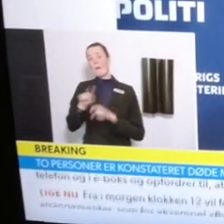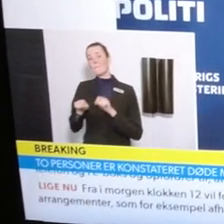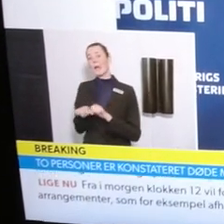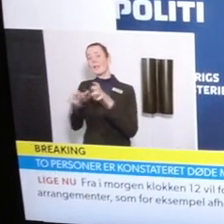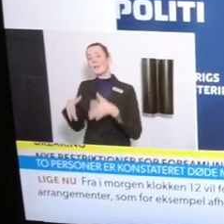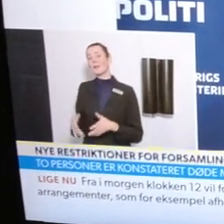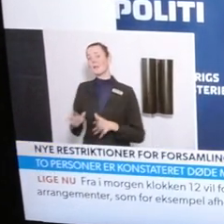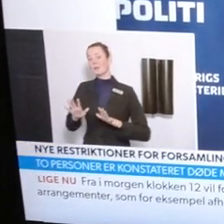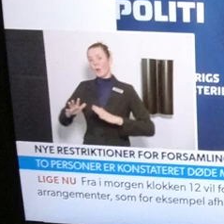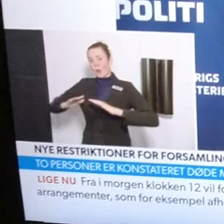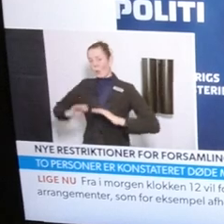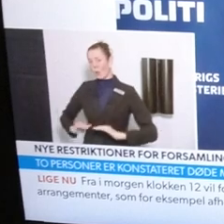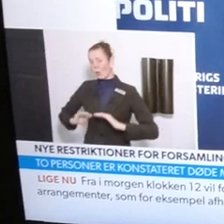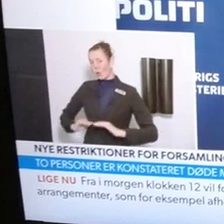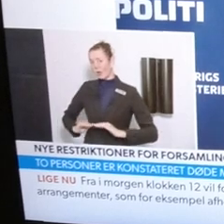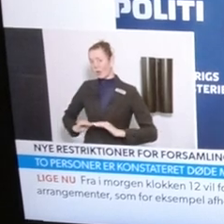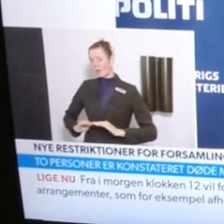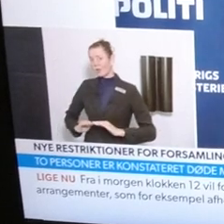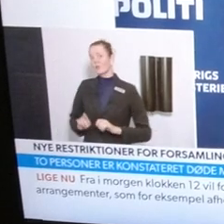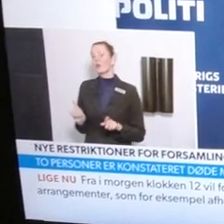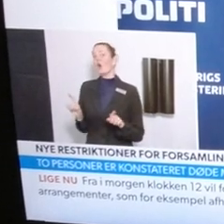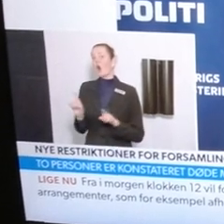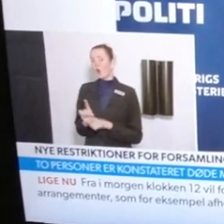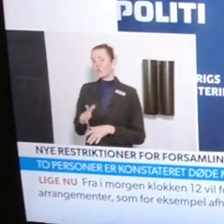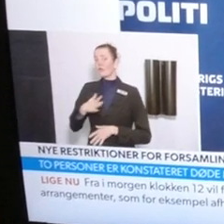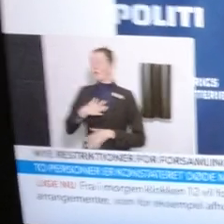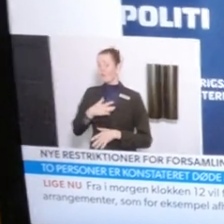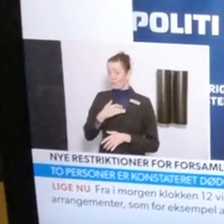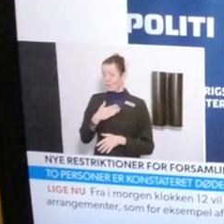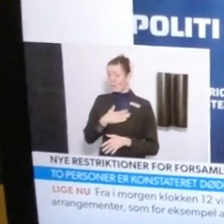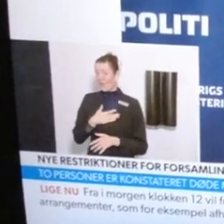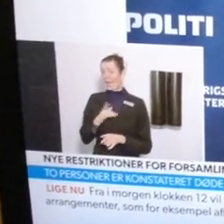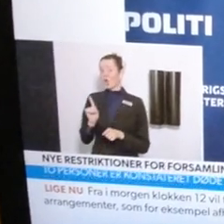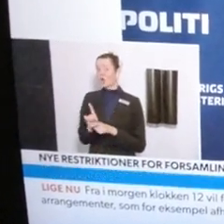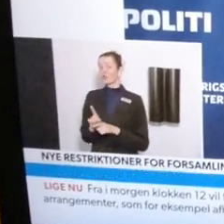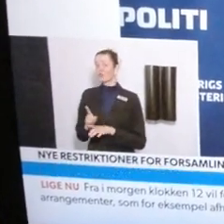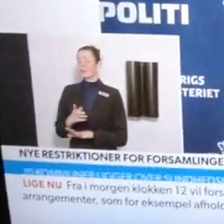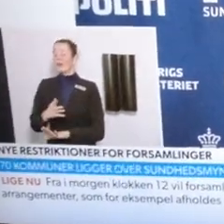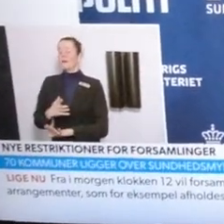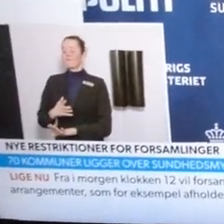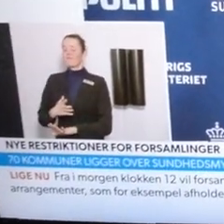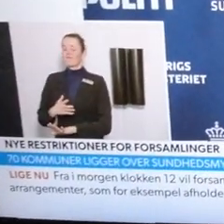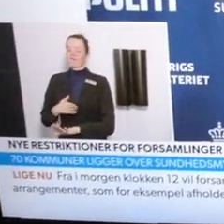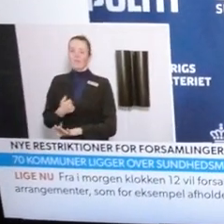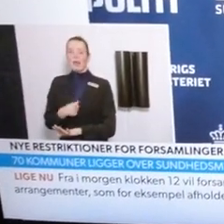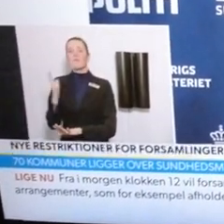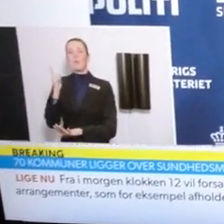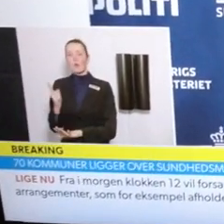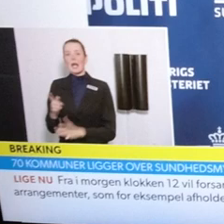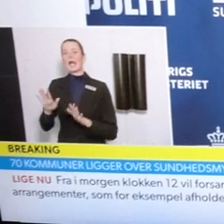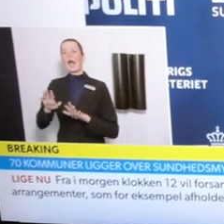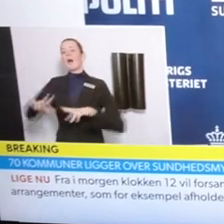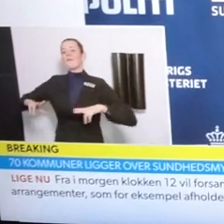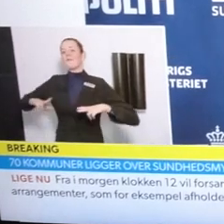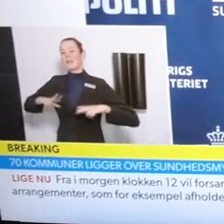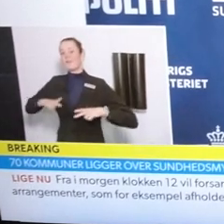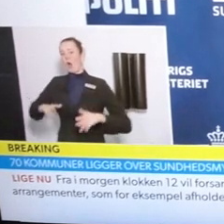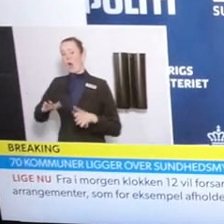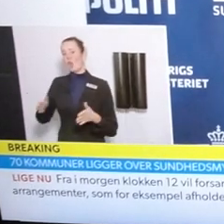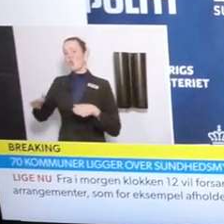Og vi vil også gøre, hvad der skal til for ikke at skulle ud i en stor dansk nedlukning igen. Fordi vores mål er, at samfundet er så åbent som